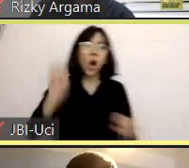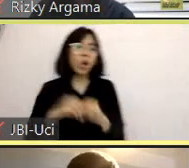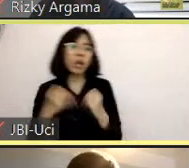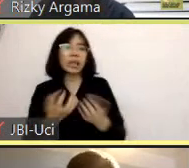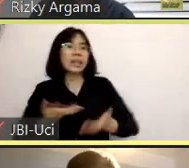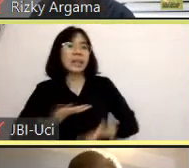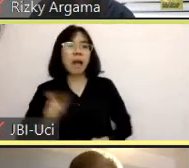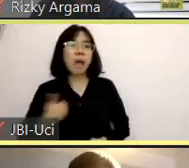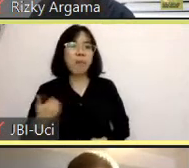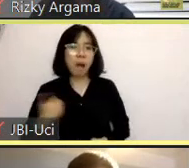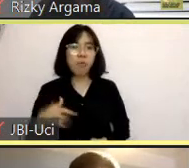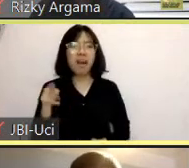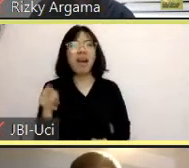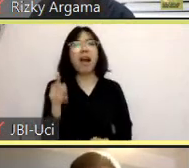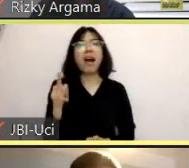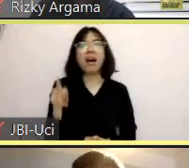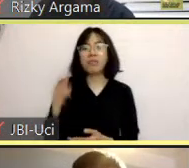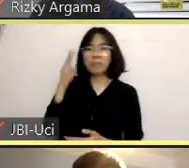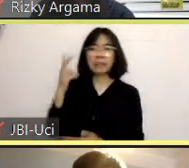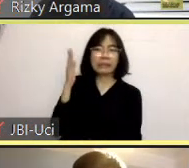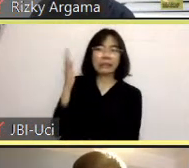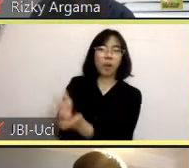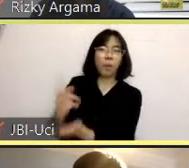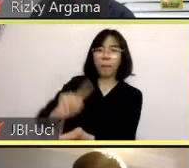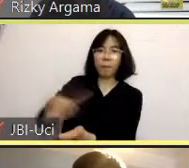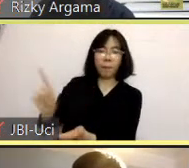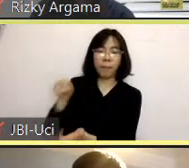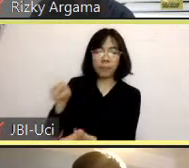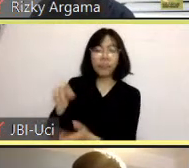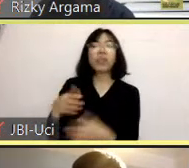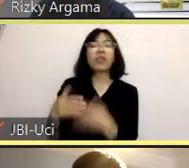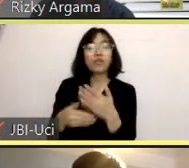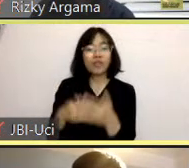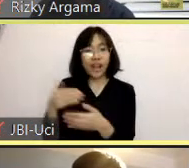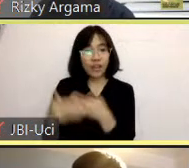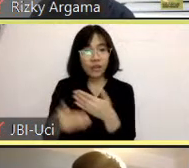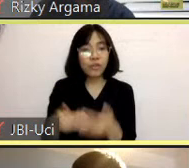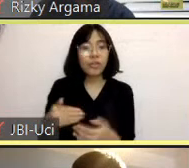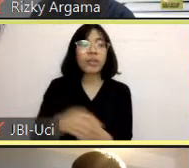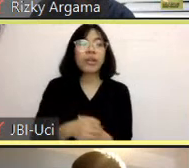Kemudian di era Orde Baru, Presiden Soeharto